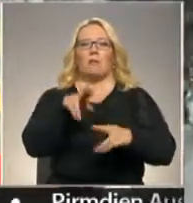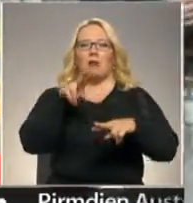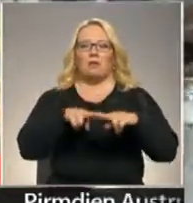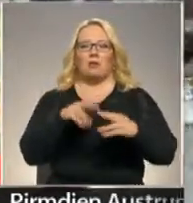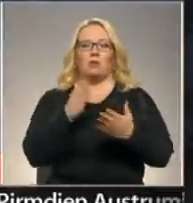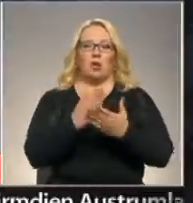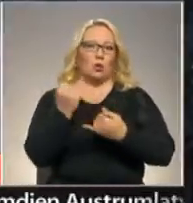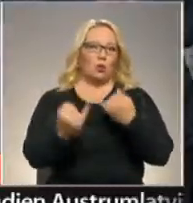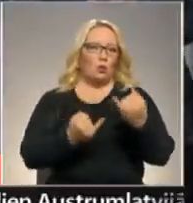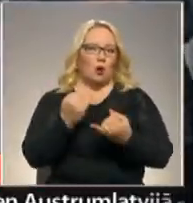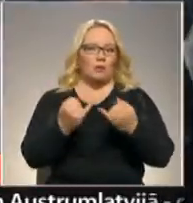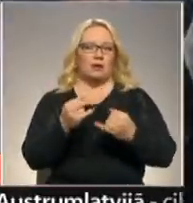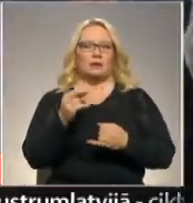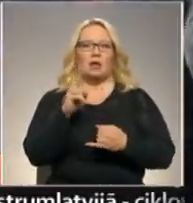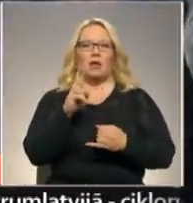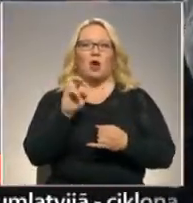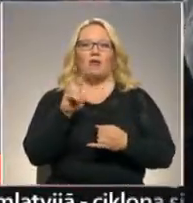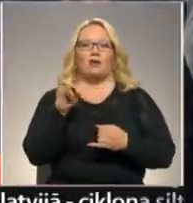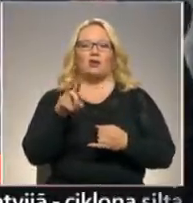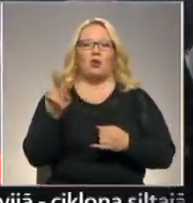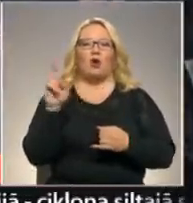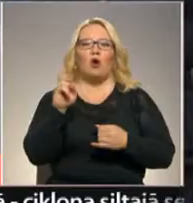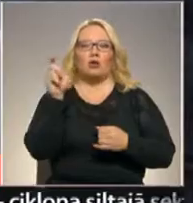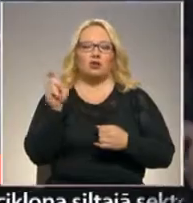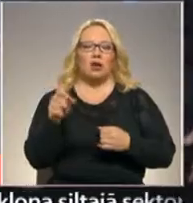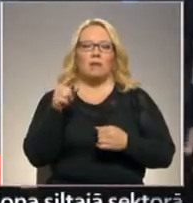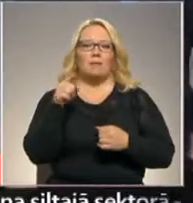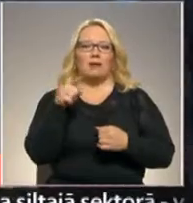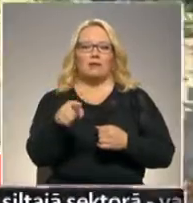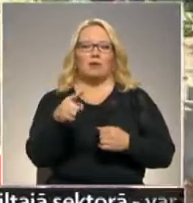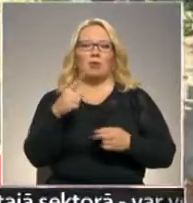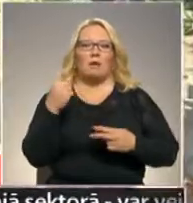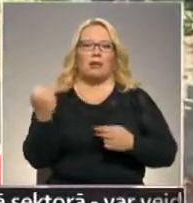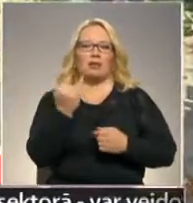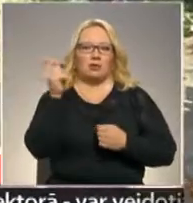tie koptas. Rimanta Norvaišiena no Roķišķiem ir viena no šiem entuziastiem.